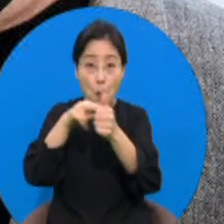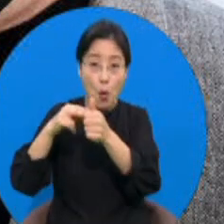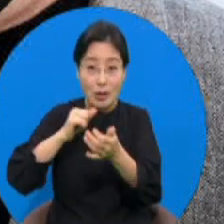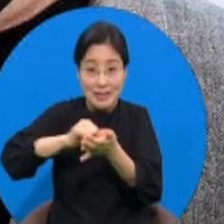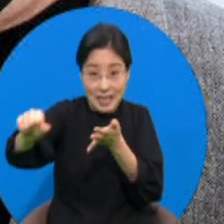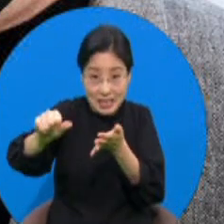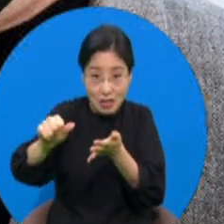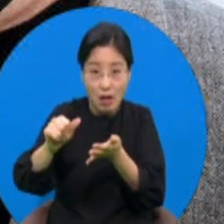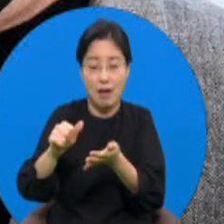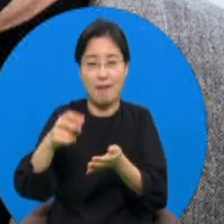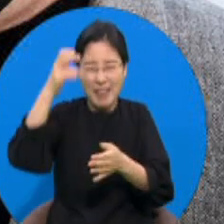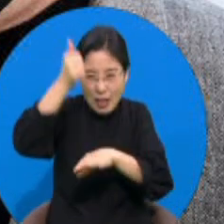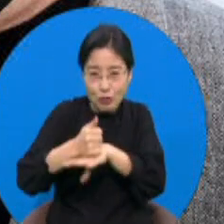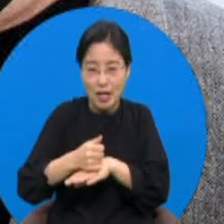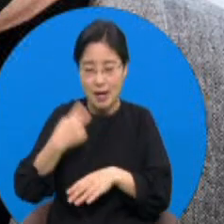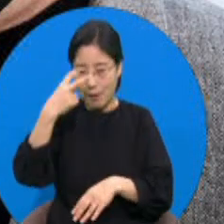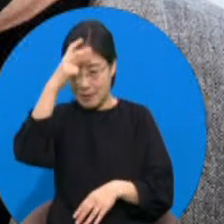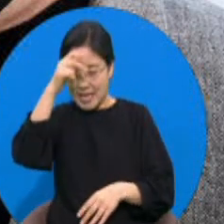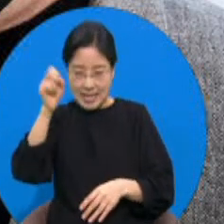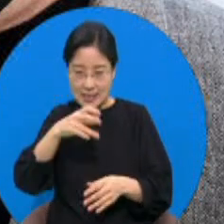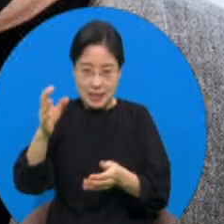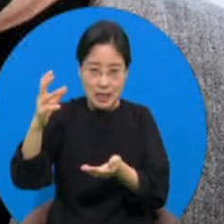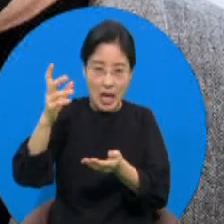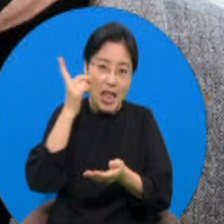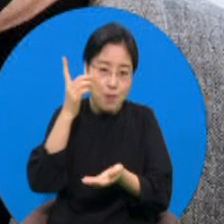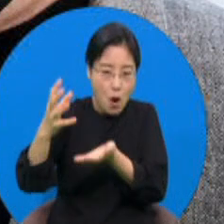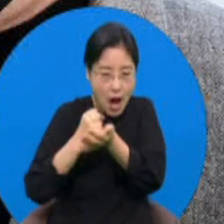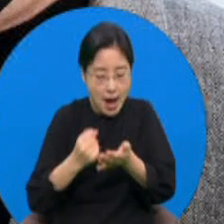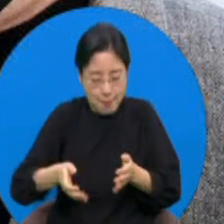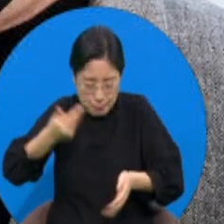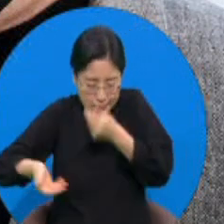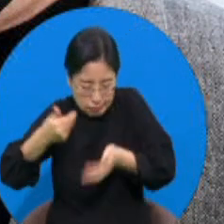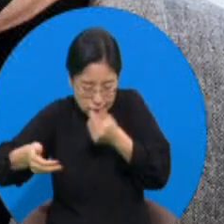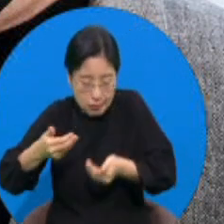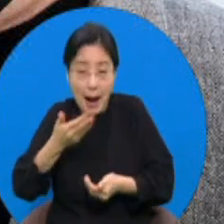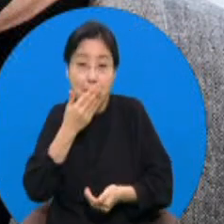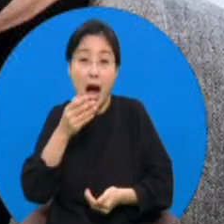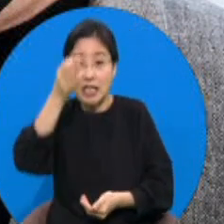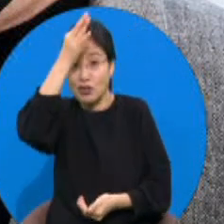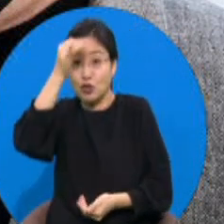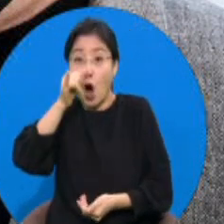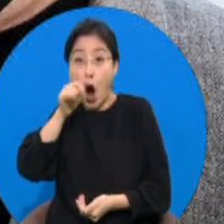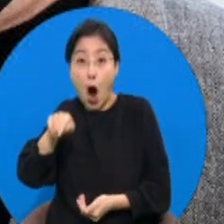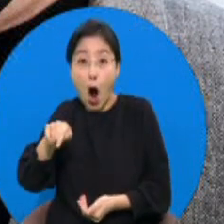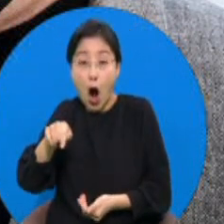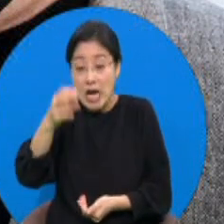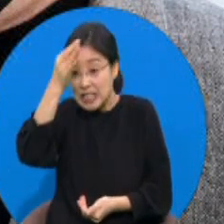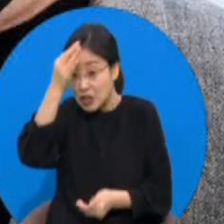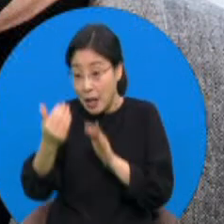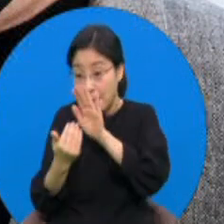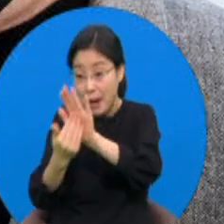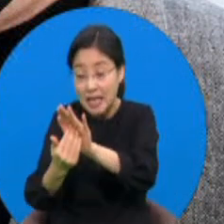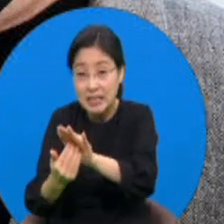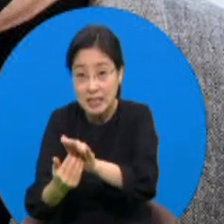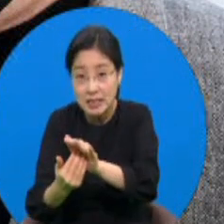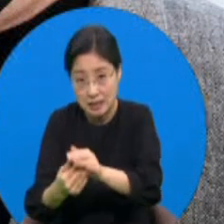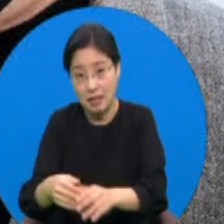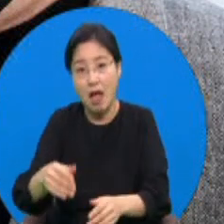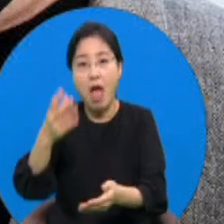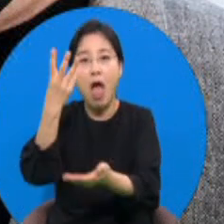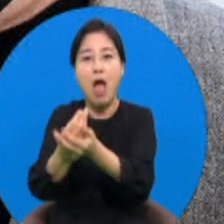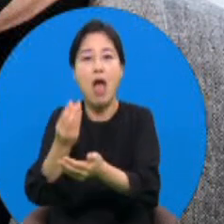시켜요. 뭐 수사 등에 대비해서. 그런데 검찰은 이걸 포렌식으로 복원할 수 있죠. 근데 그거를 막는 엔티 포렌식 앱이 있다는